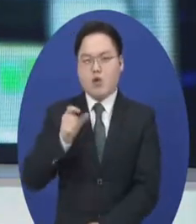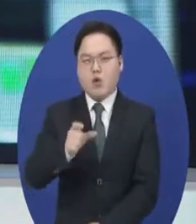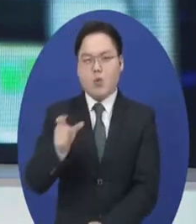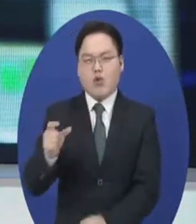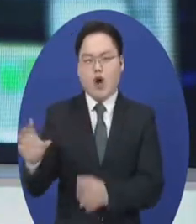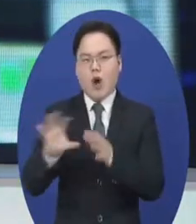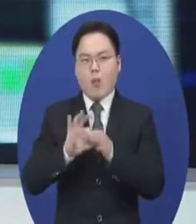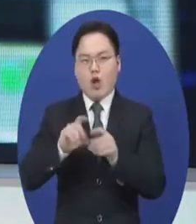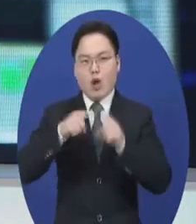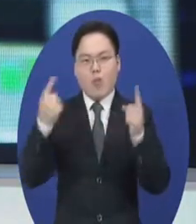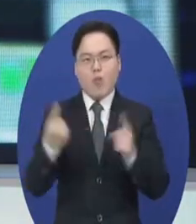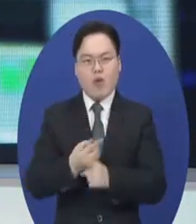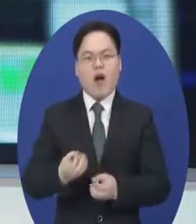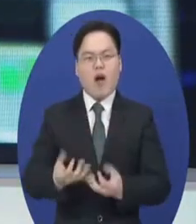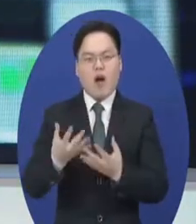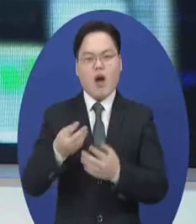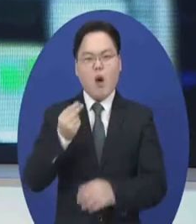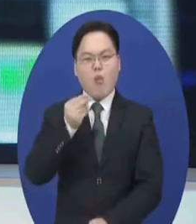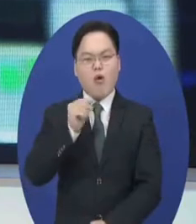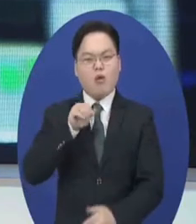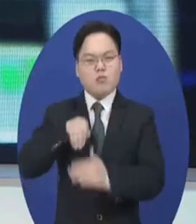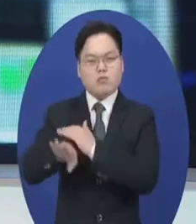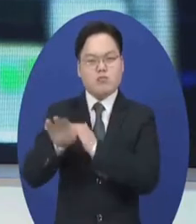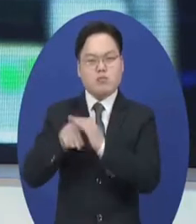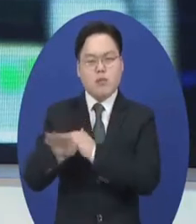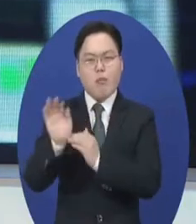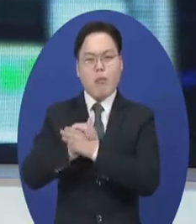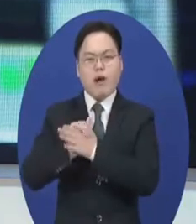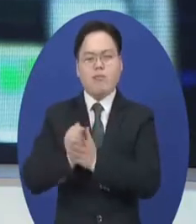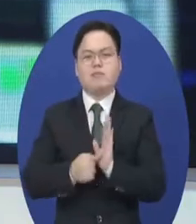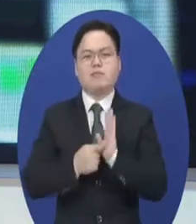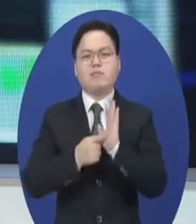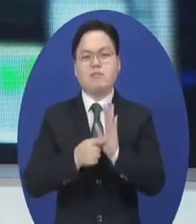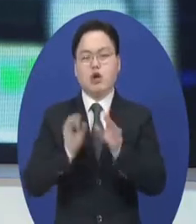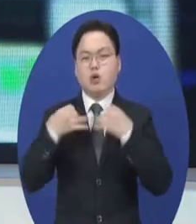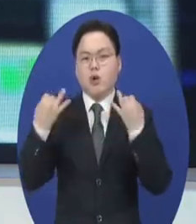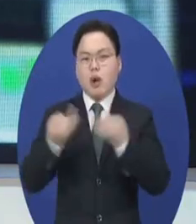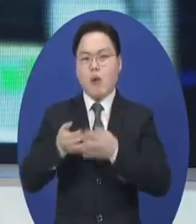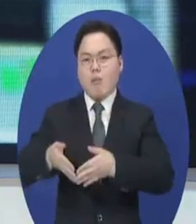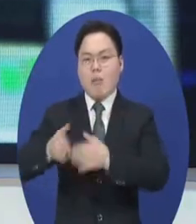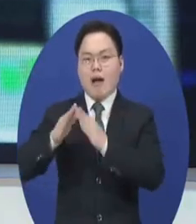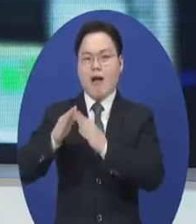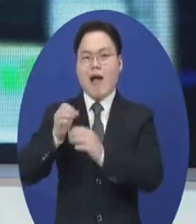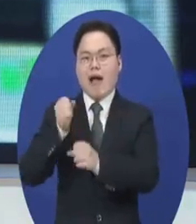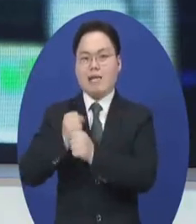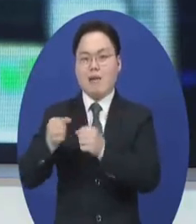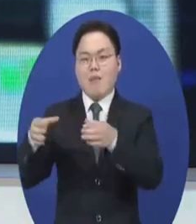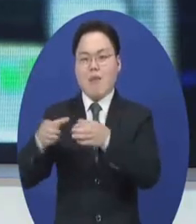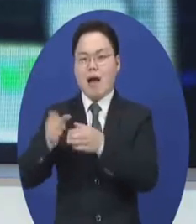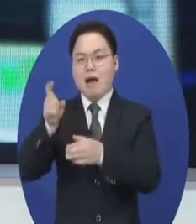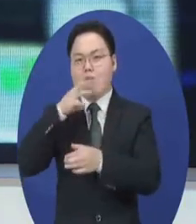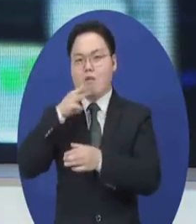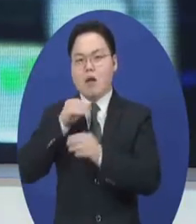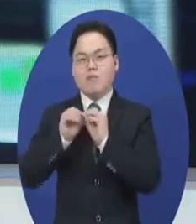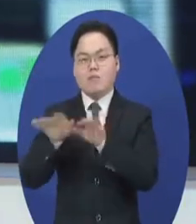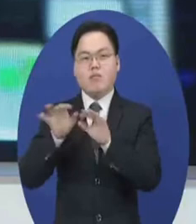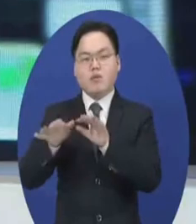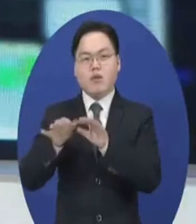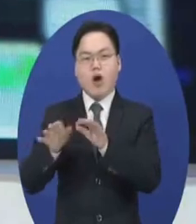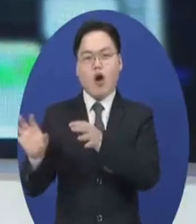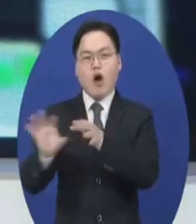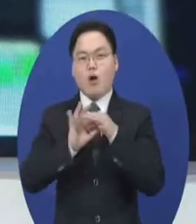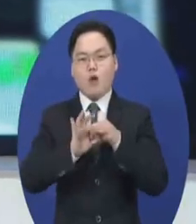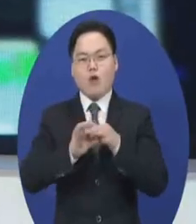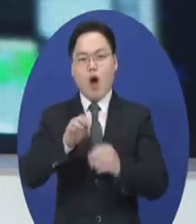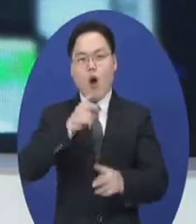Мөн нэр бүхий шүүгч нар руу их хэмжээний мөнгө шилжүүлсэн баримт нь жил болоод байгаа юм. Улсын хурлаас байгуулсан ажлын баг хэвлэл мэдээлэлээр гарч байгаа мэдээлэлтэй